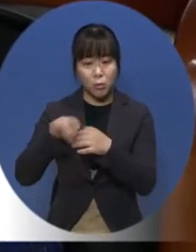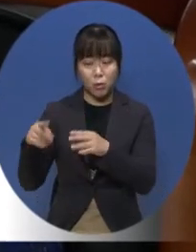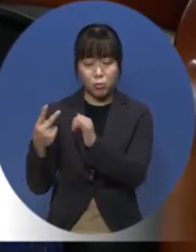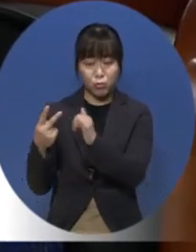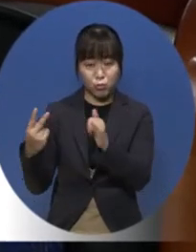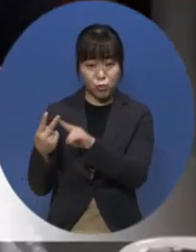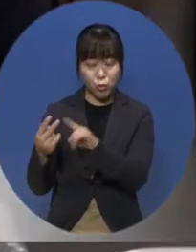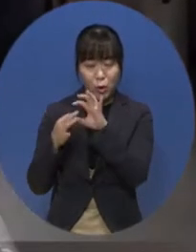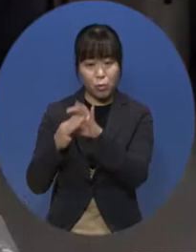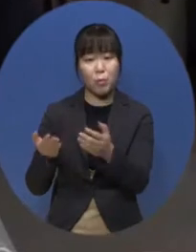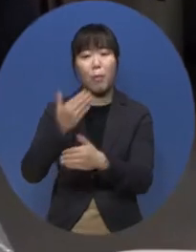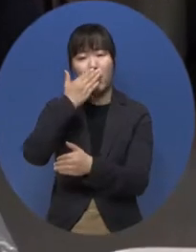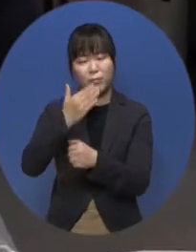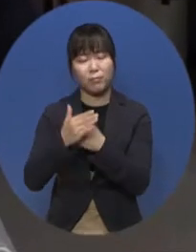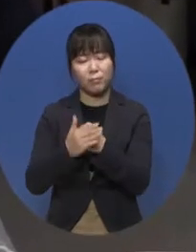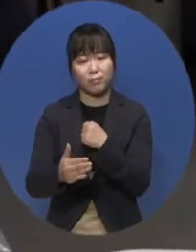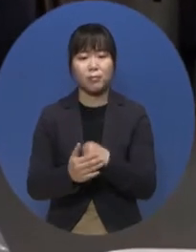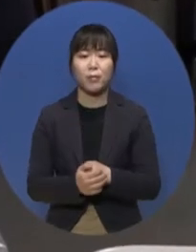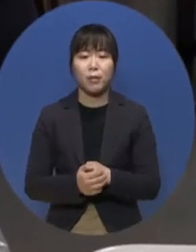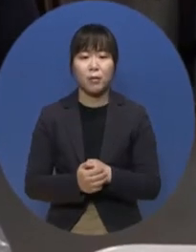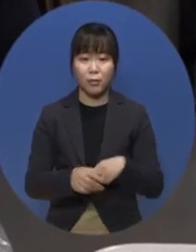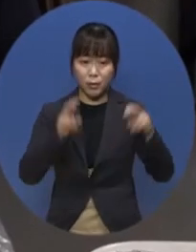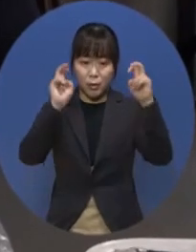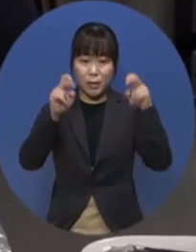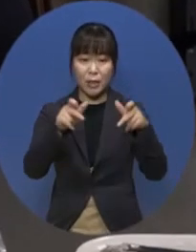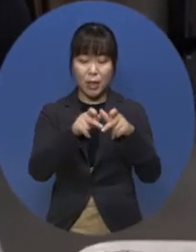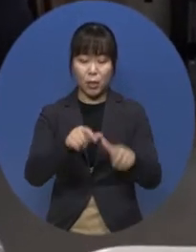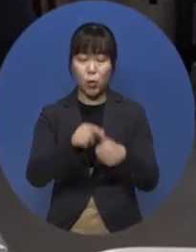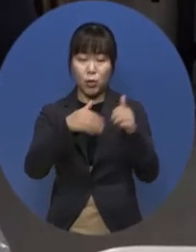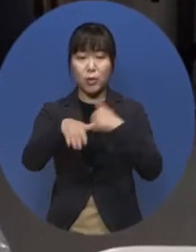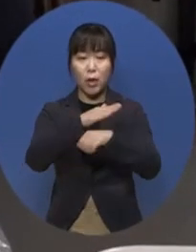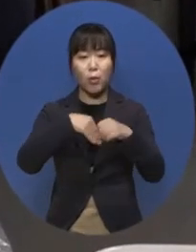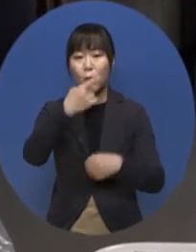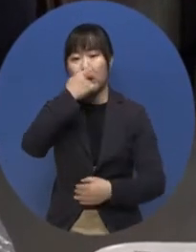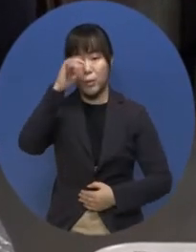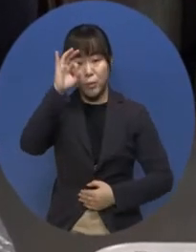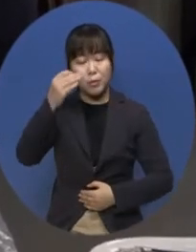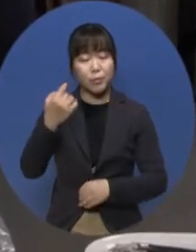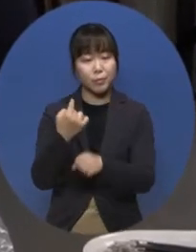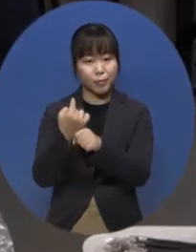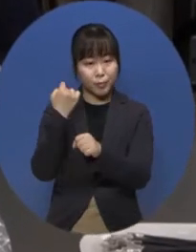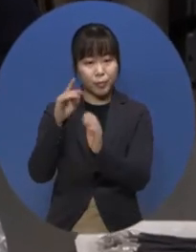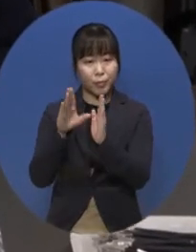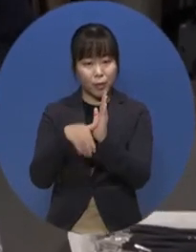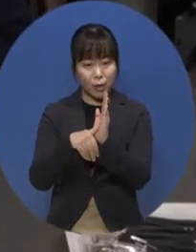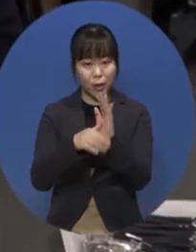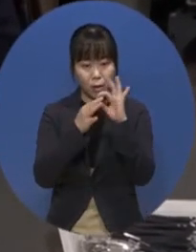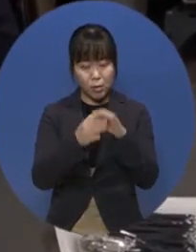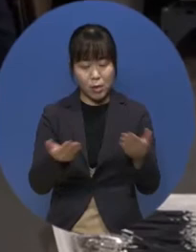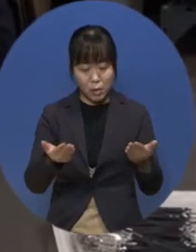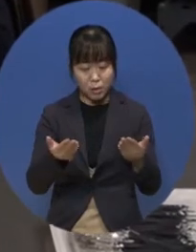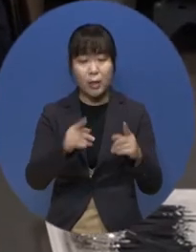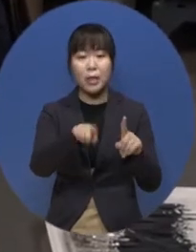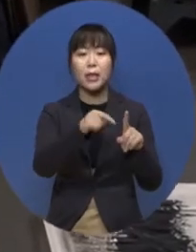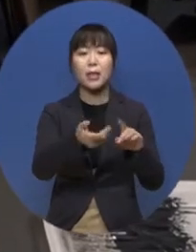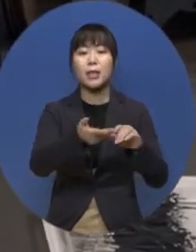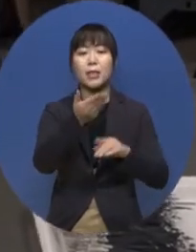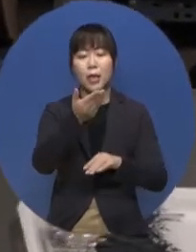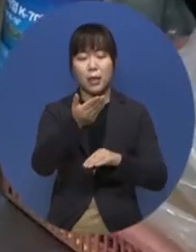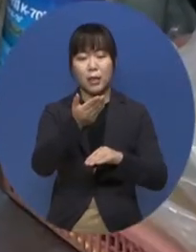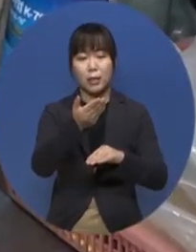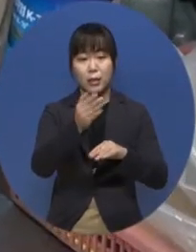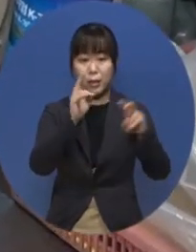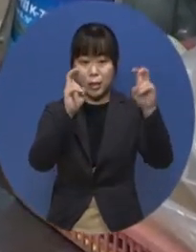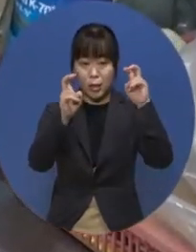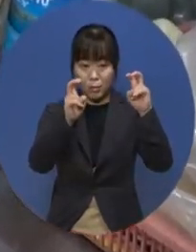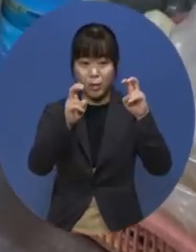있을 수 기업체 장애인 고용 실태 조사에 따르면 신 안에 상시근로자 1인 이상 n 기업체에서 고용한